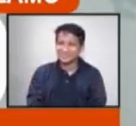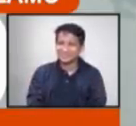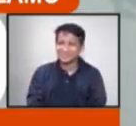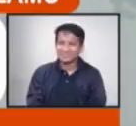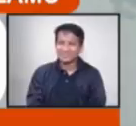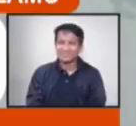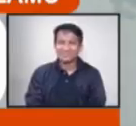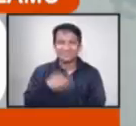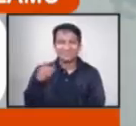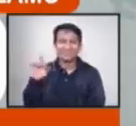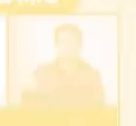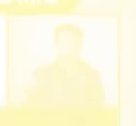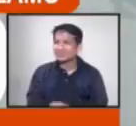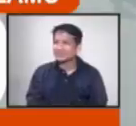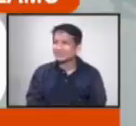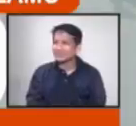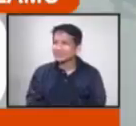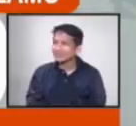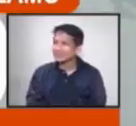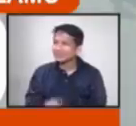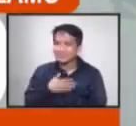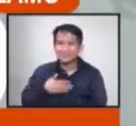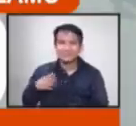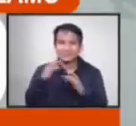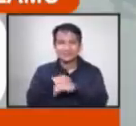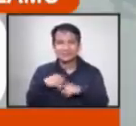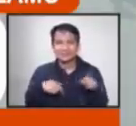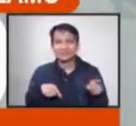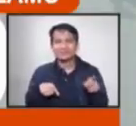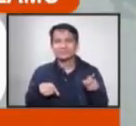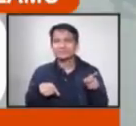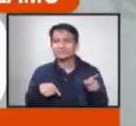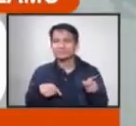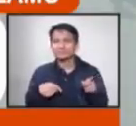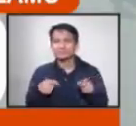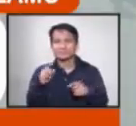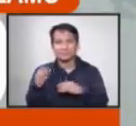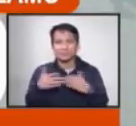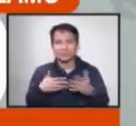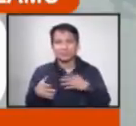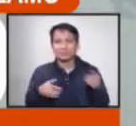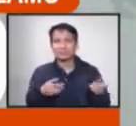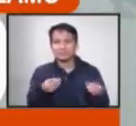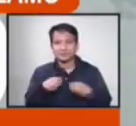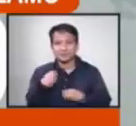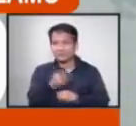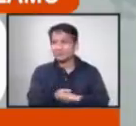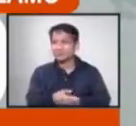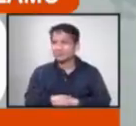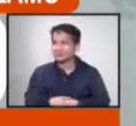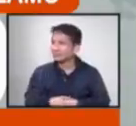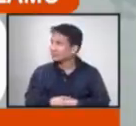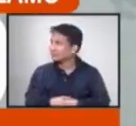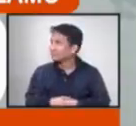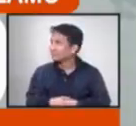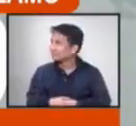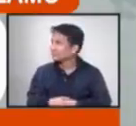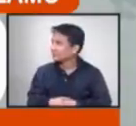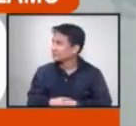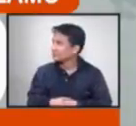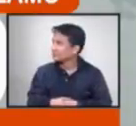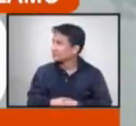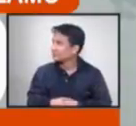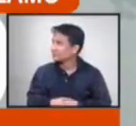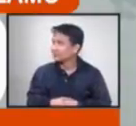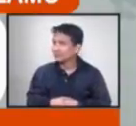sir, ko na para hindi ka na maging referee doon. Para sige. Matapos na po lahat dyan, sir. Oh. Okay, kung ano po yung gusto nila, ibibigay ko. Ah. Kung nakinig